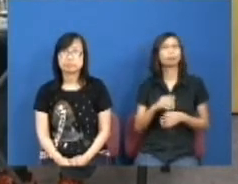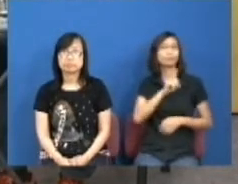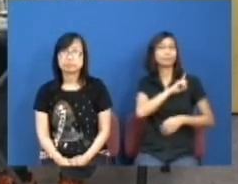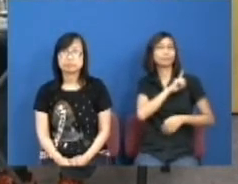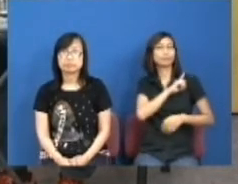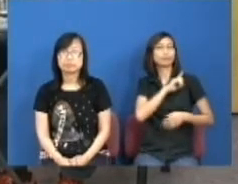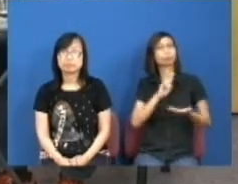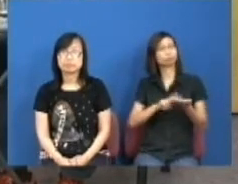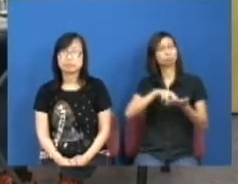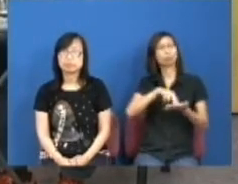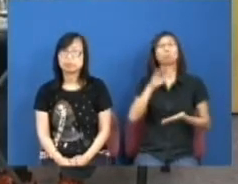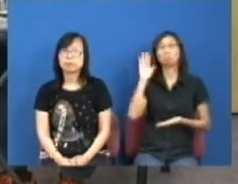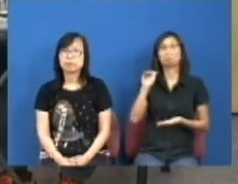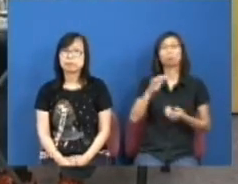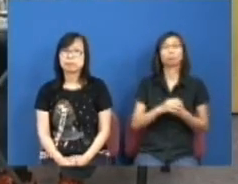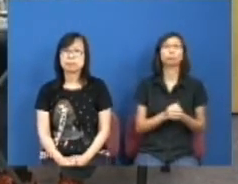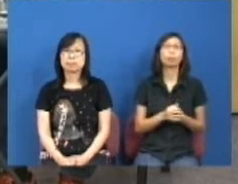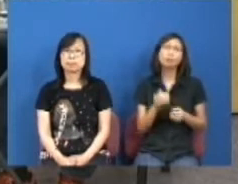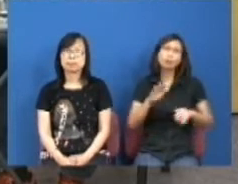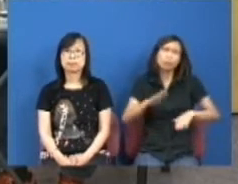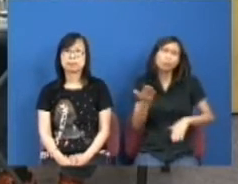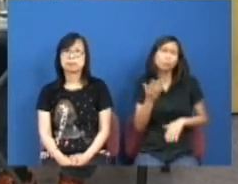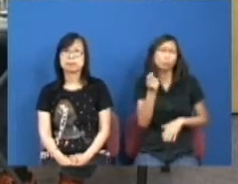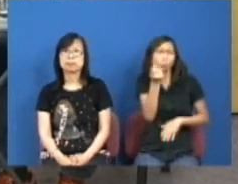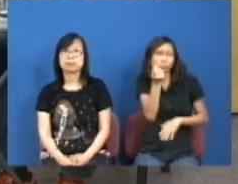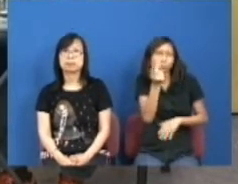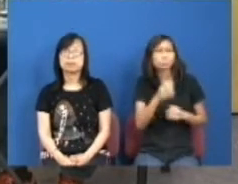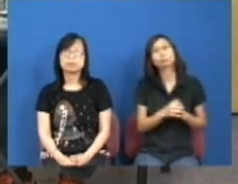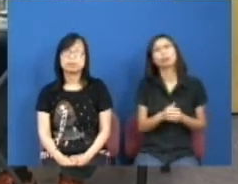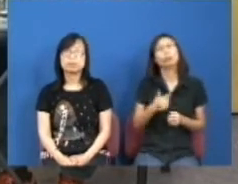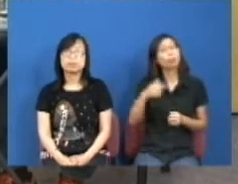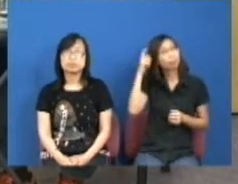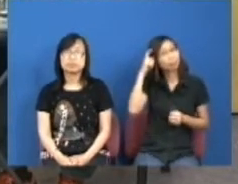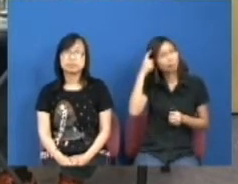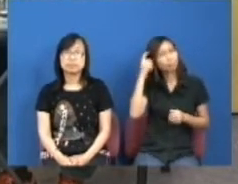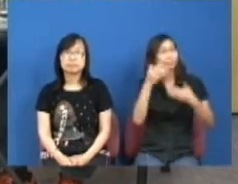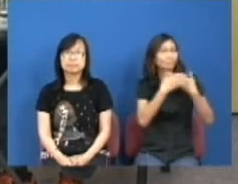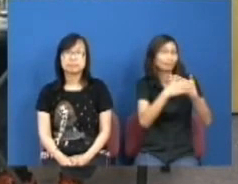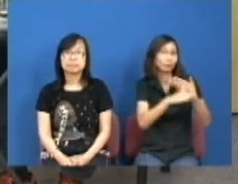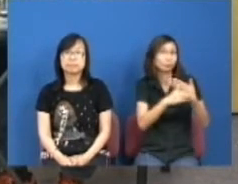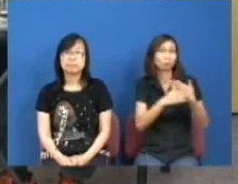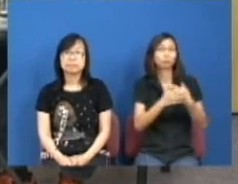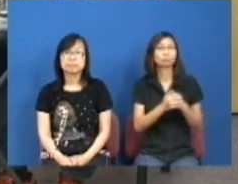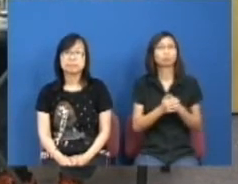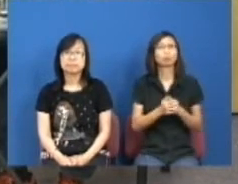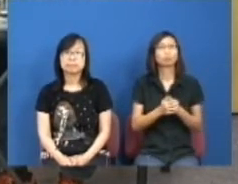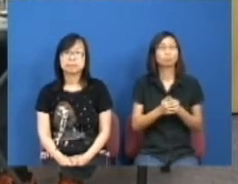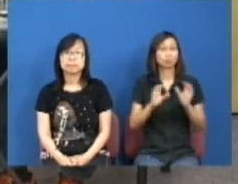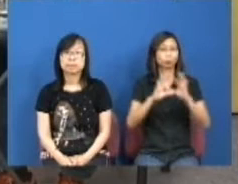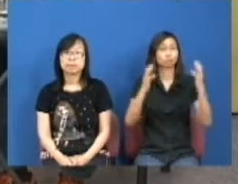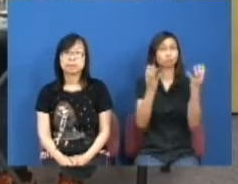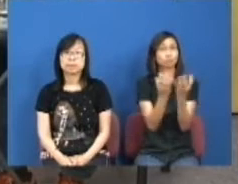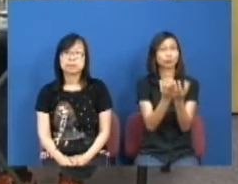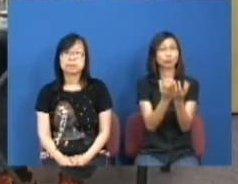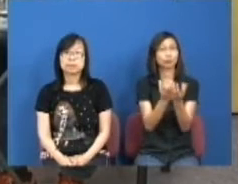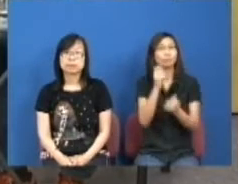身有一個比較獨立的意志去到維持自己的主體性。還有我想另一件事就是說，這些團體都要生